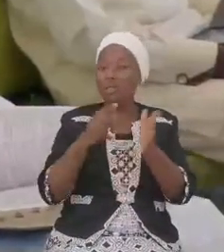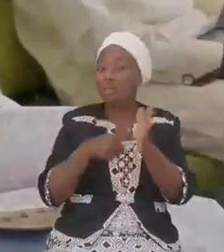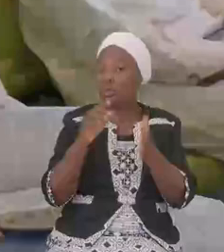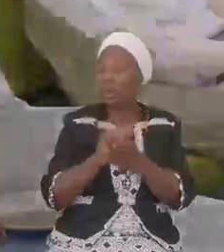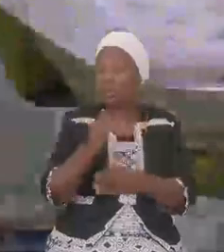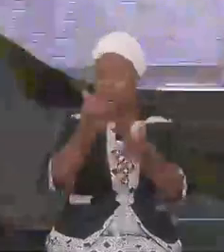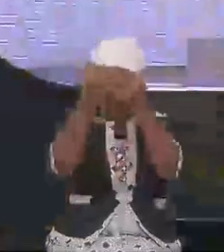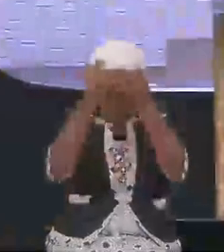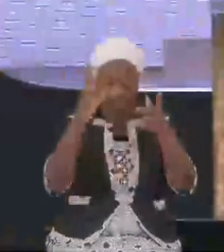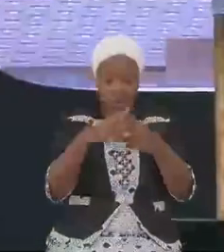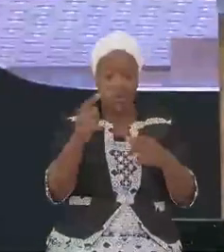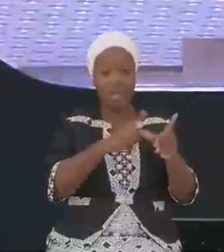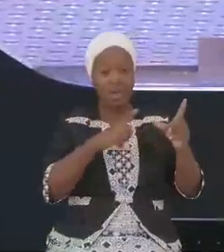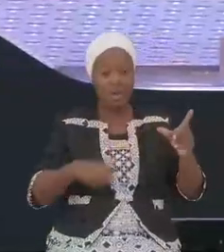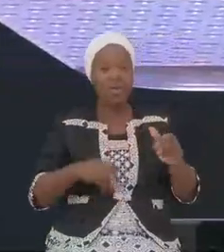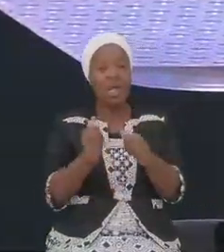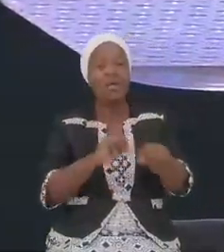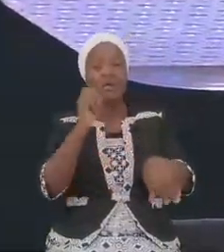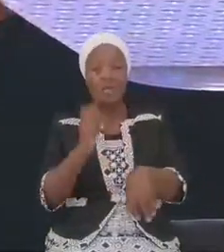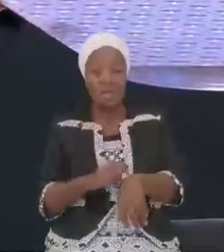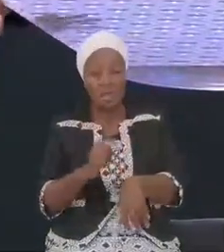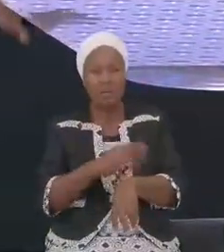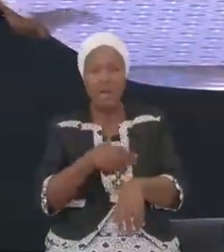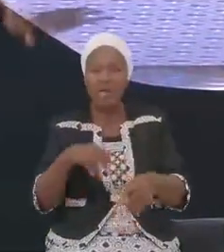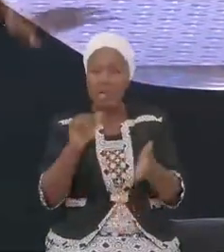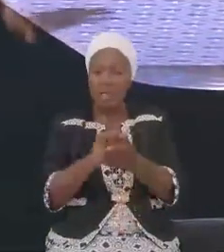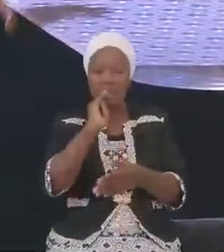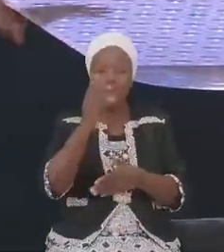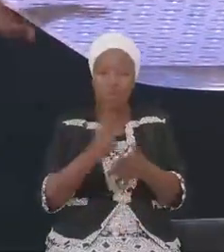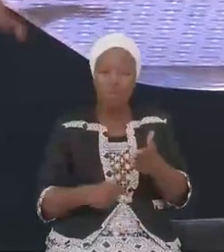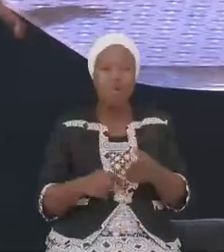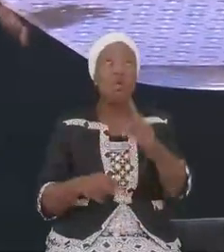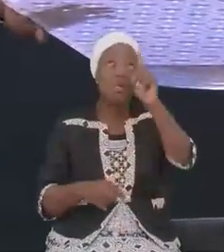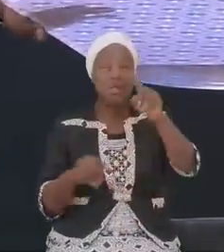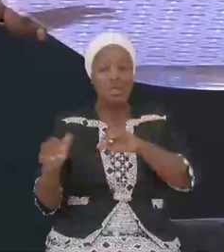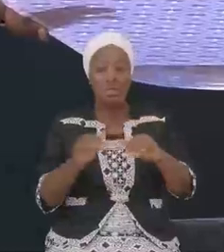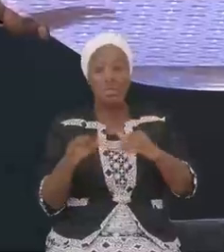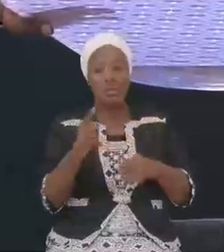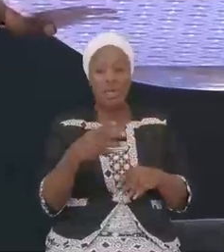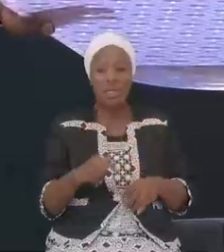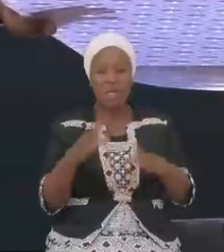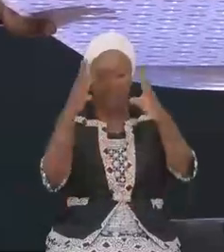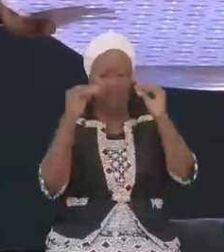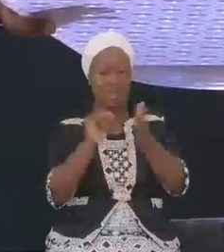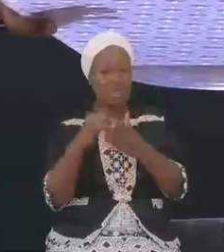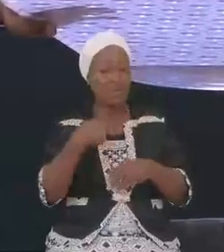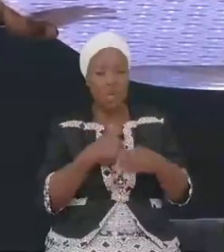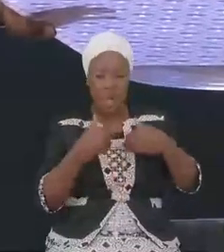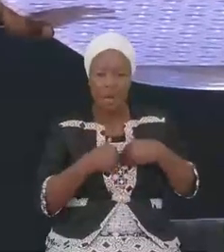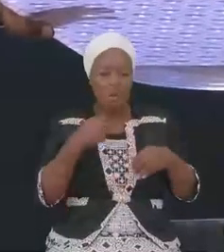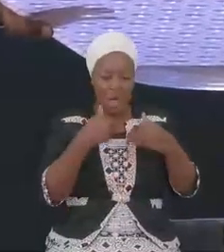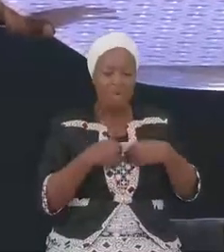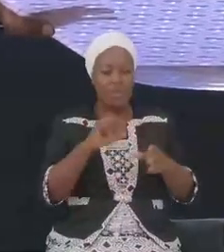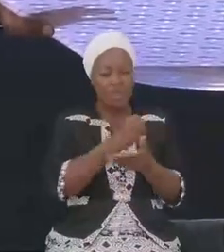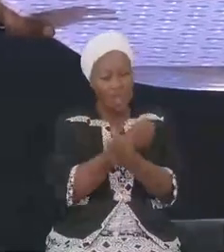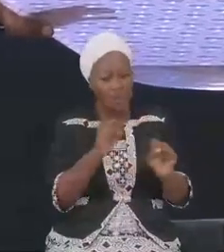es obéissant au Seigneur à tout moment. Et c'est ce que le Seigneur fait par l'expérience que nous avons. Nous avons le salut,